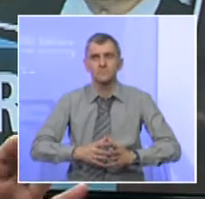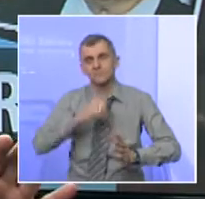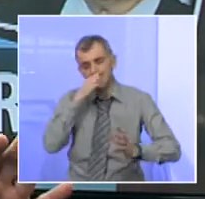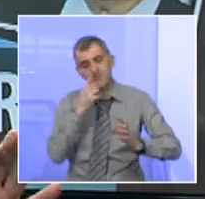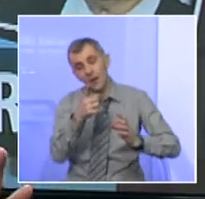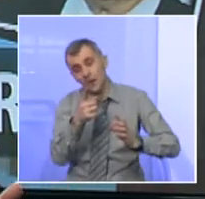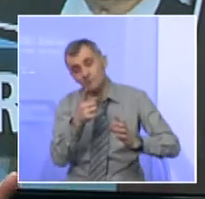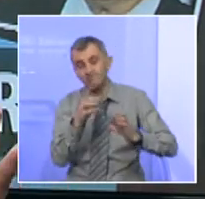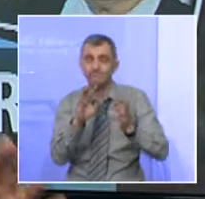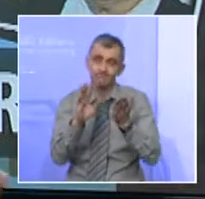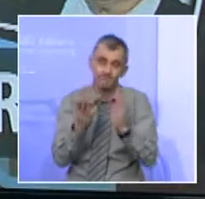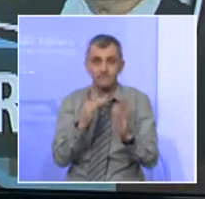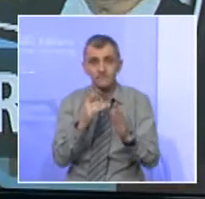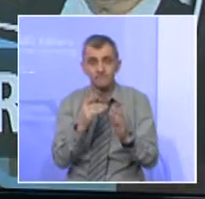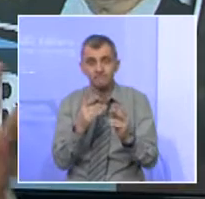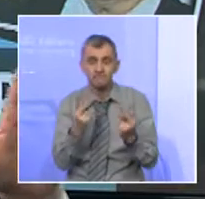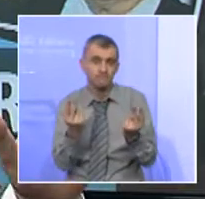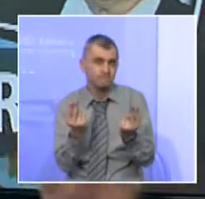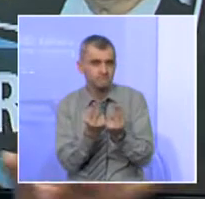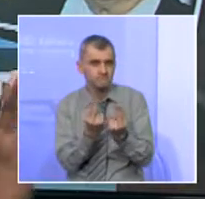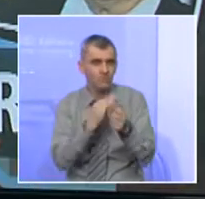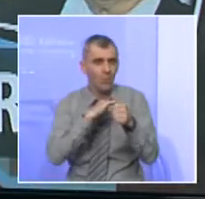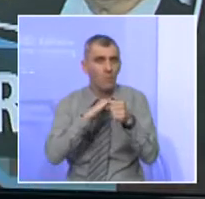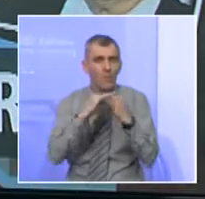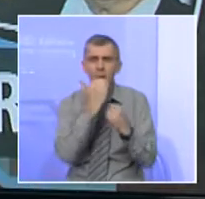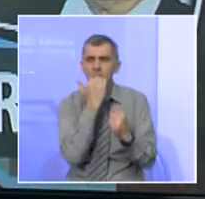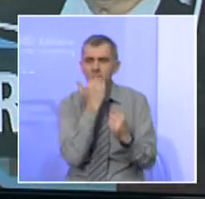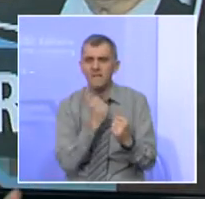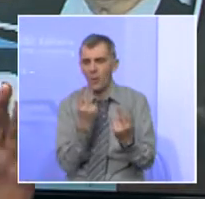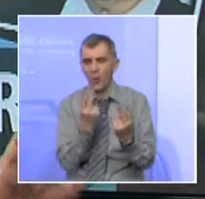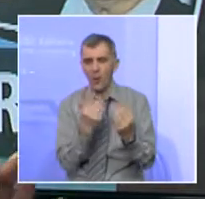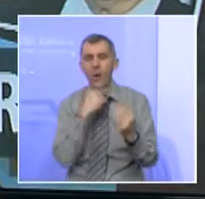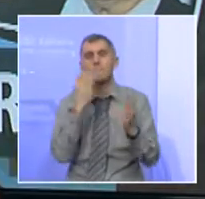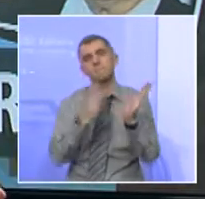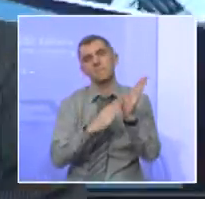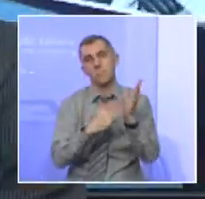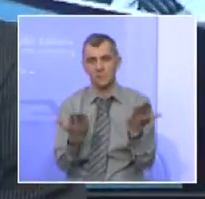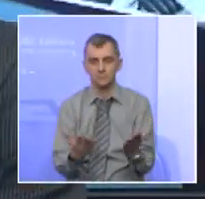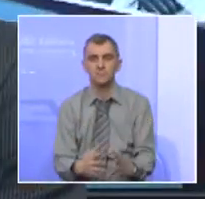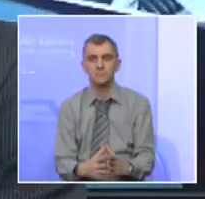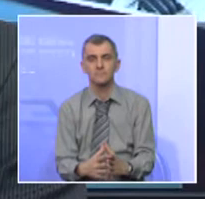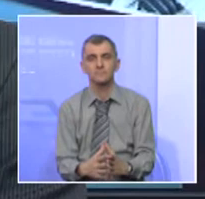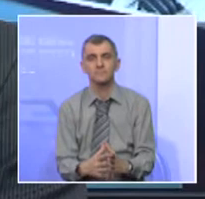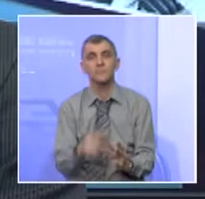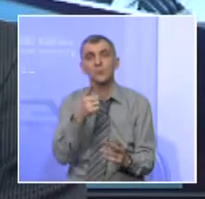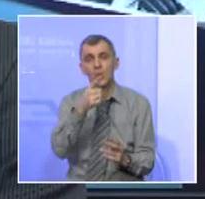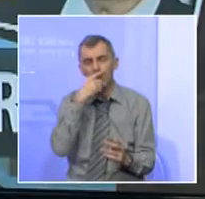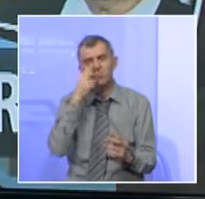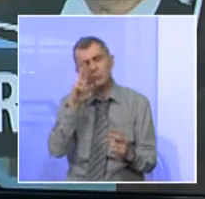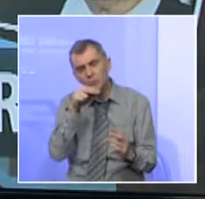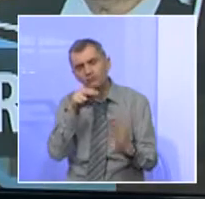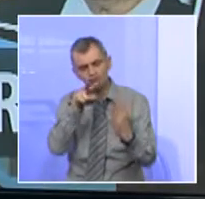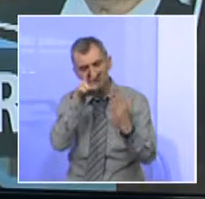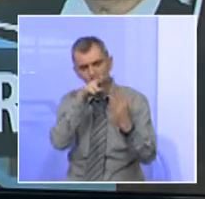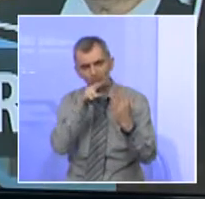poprilično ili gotovo potpuno pravilno poredali. I to se može iščitati